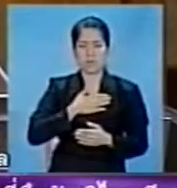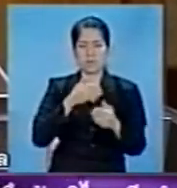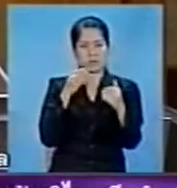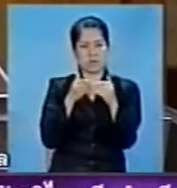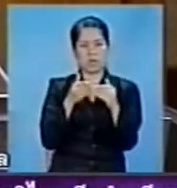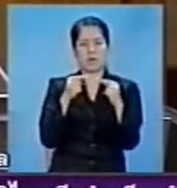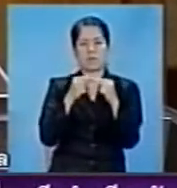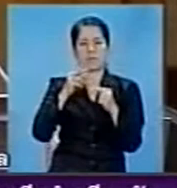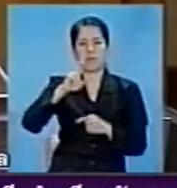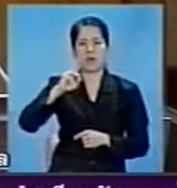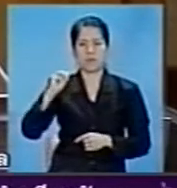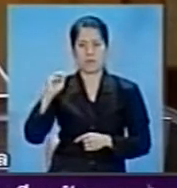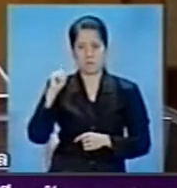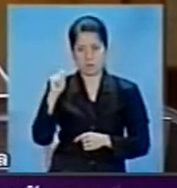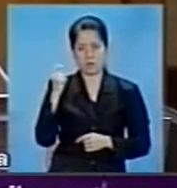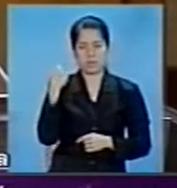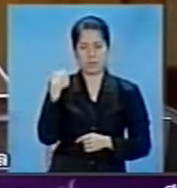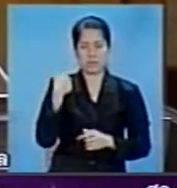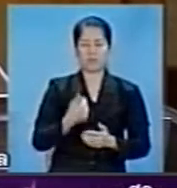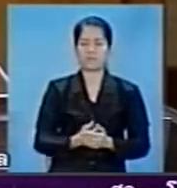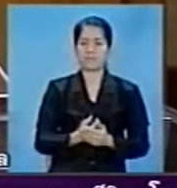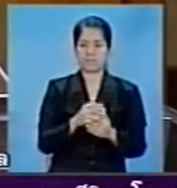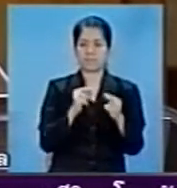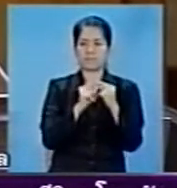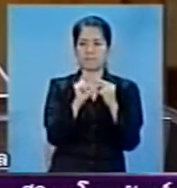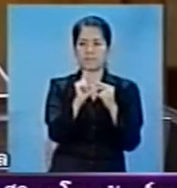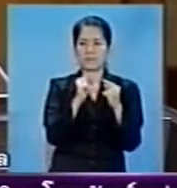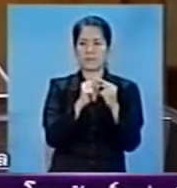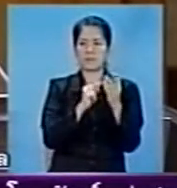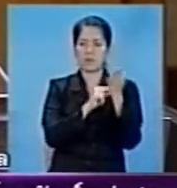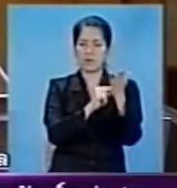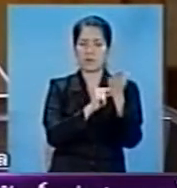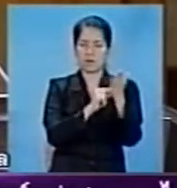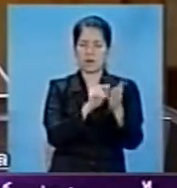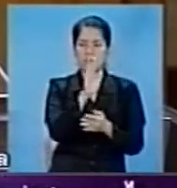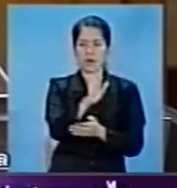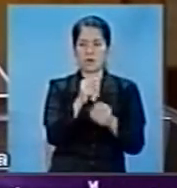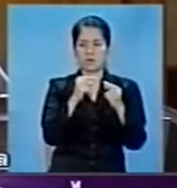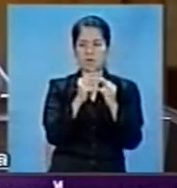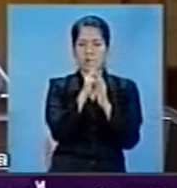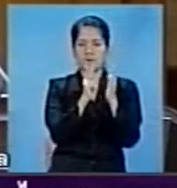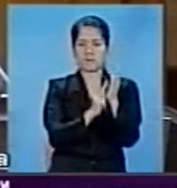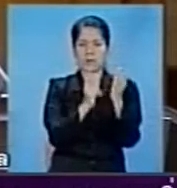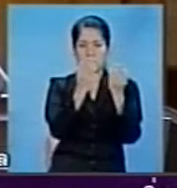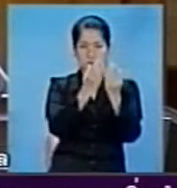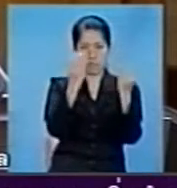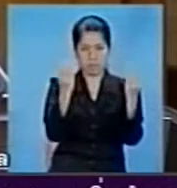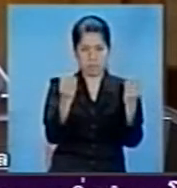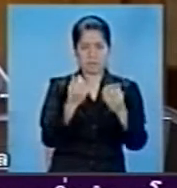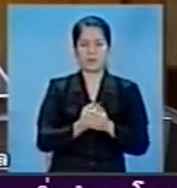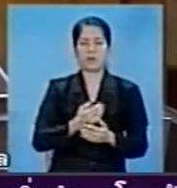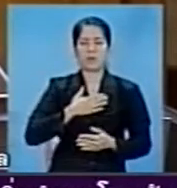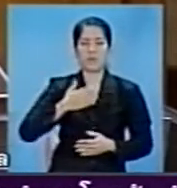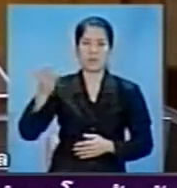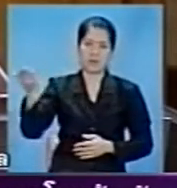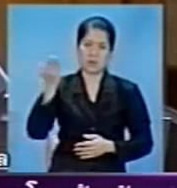ำดับส่วนข้อเสนอในเรื่องของรัฐธรรมนูญผมก็ได้เ